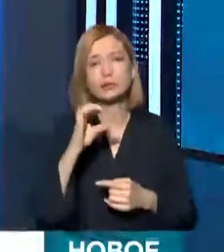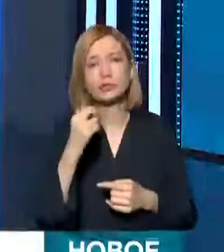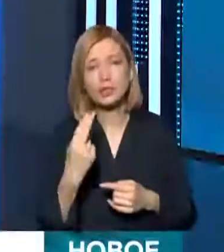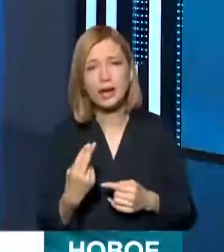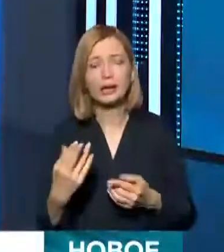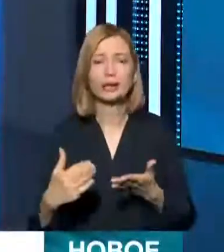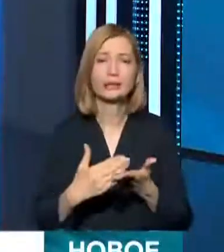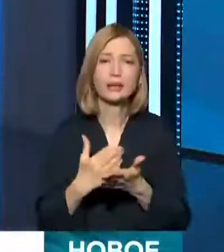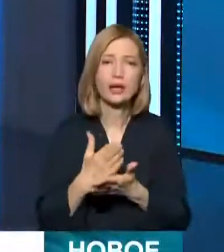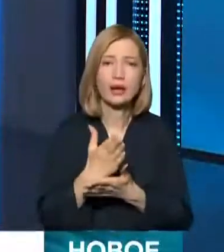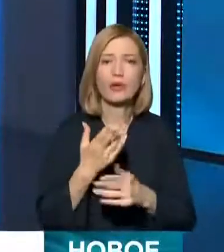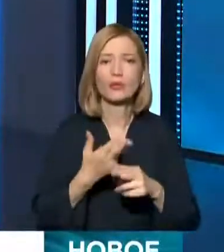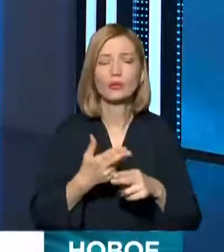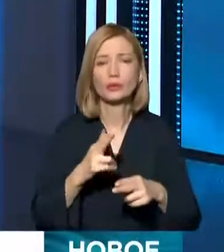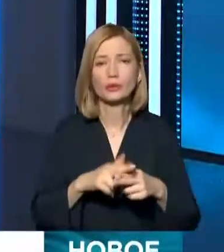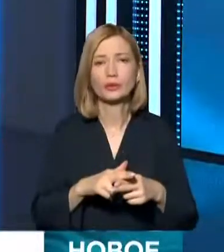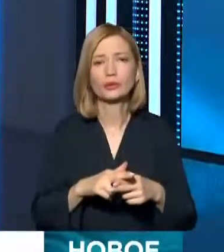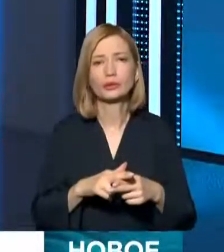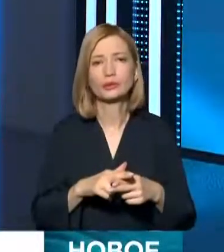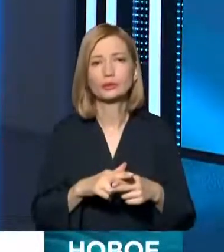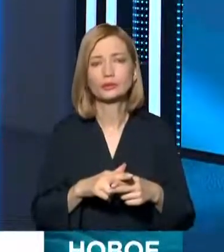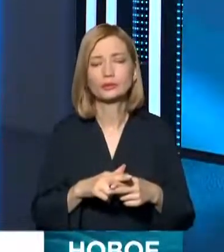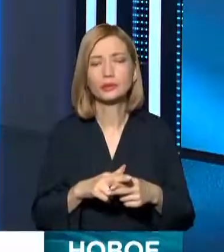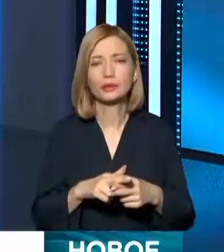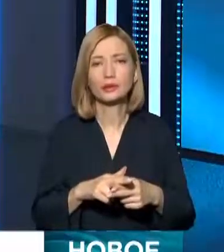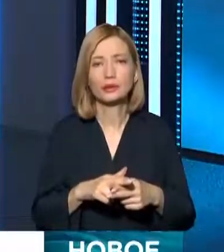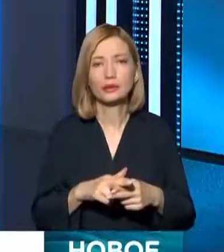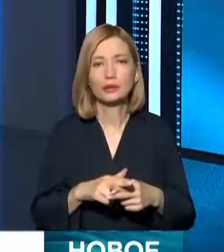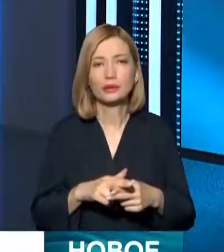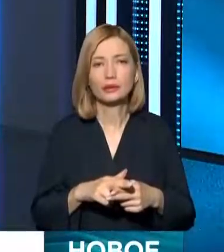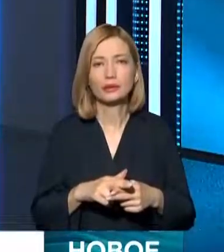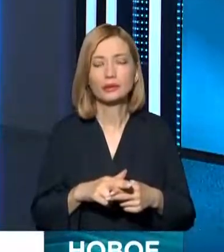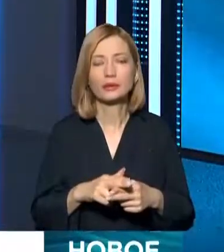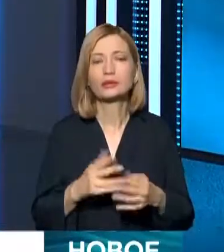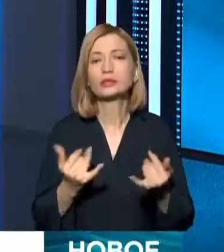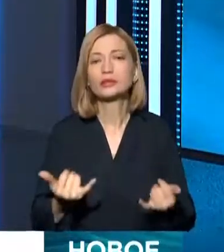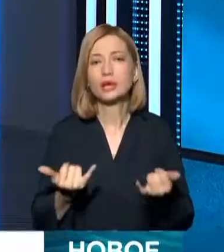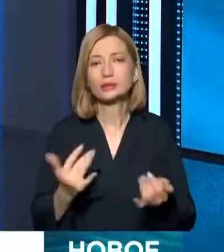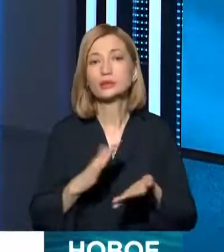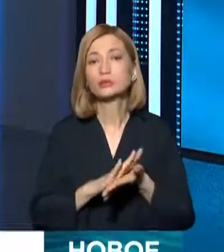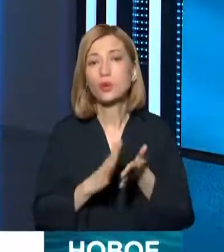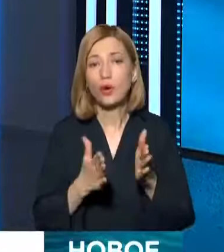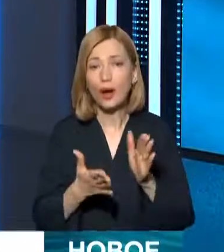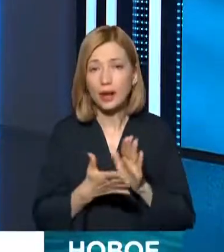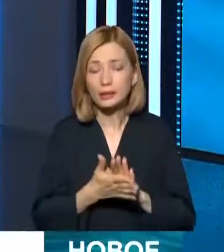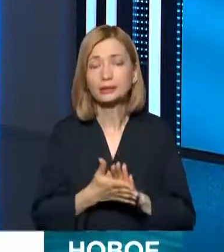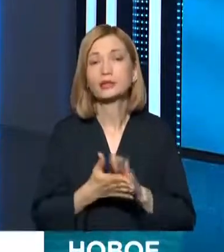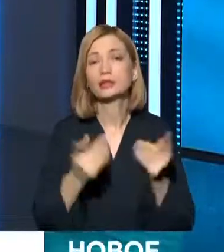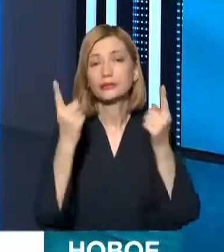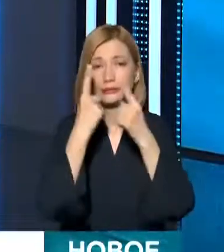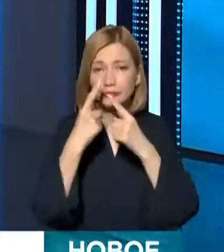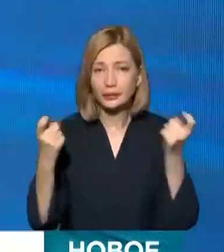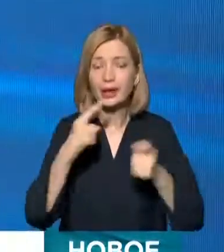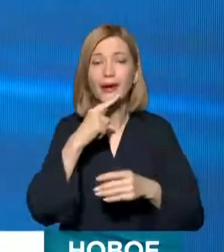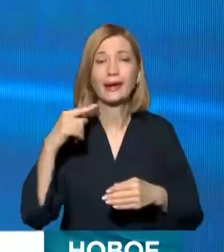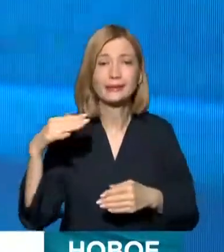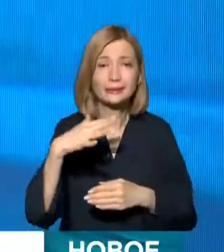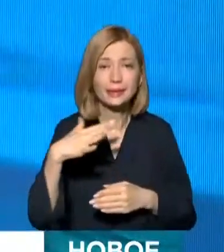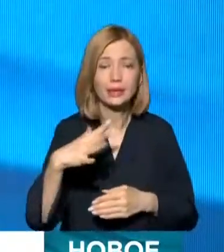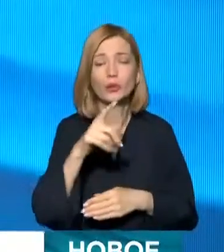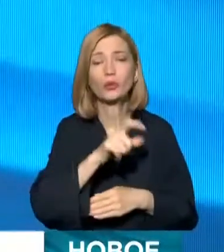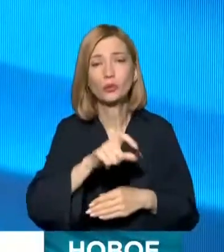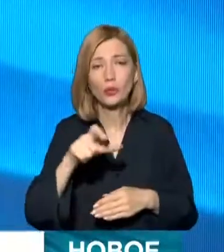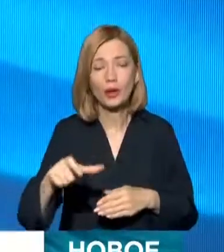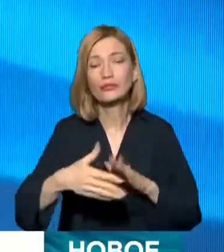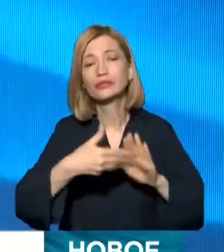будет огромное отражение. Даже возьмем нынешнюю ситуацию с мобилизацией и бегство,